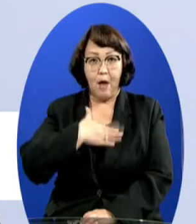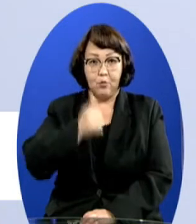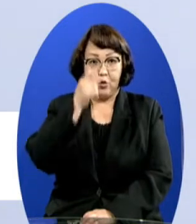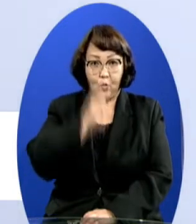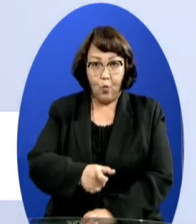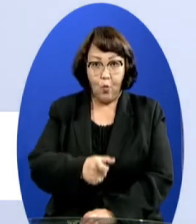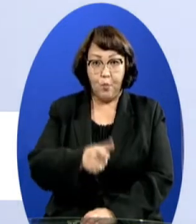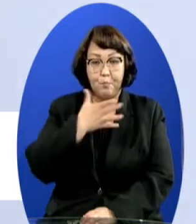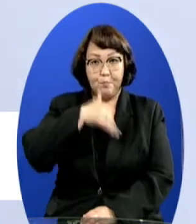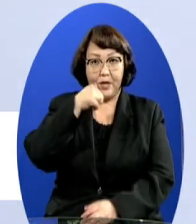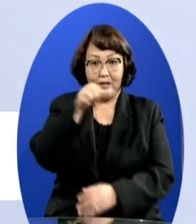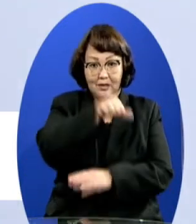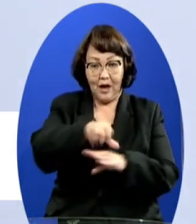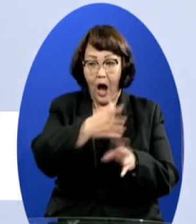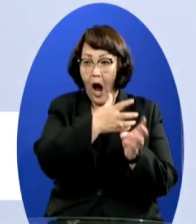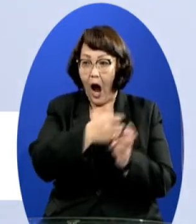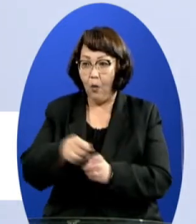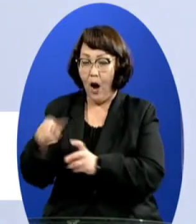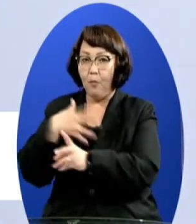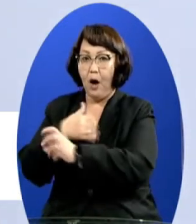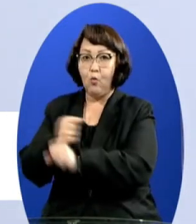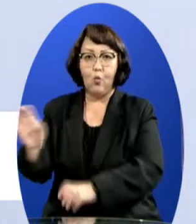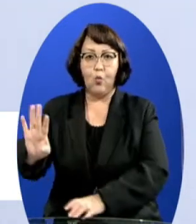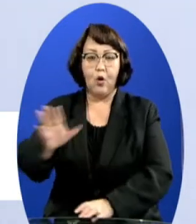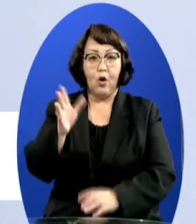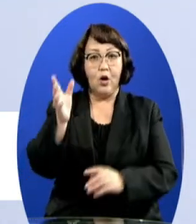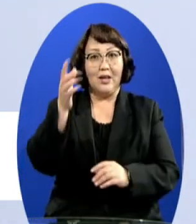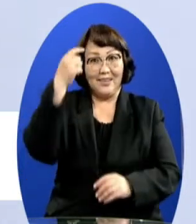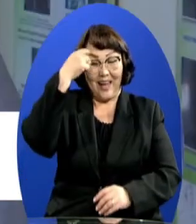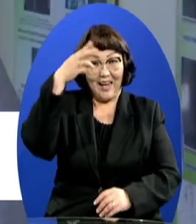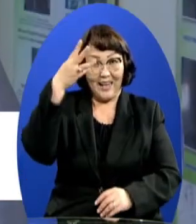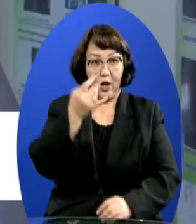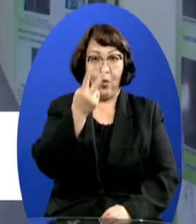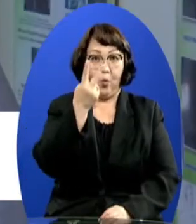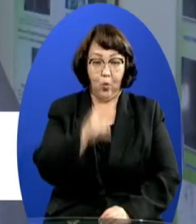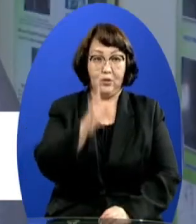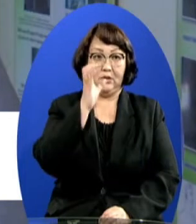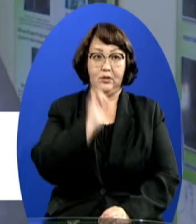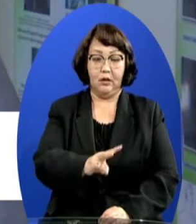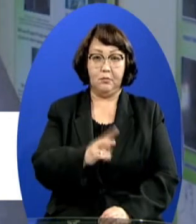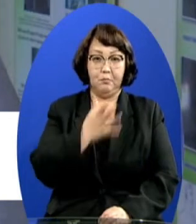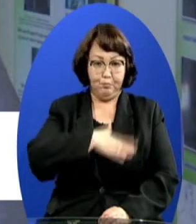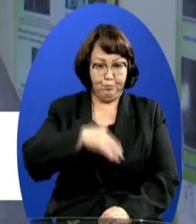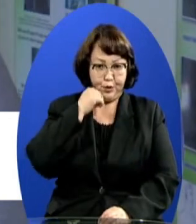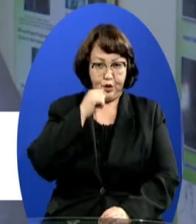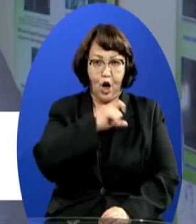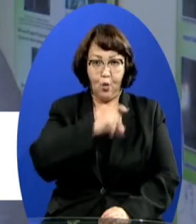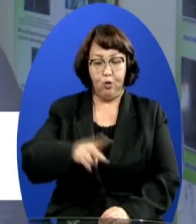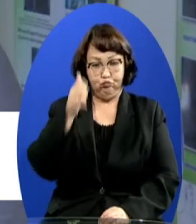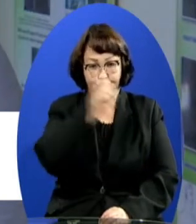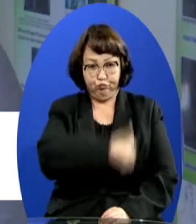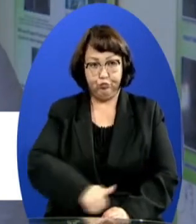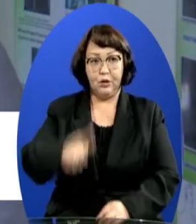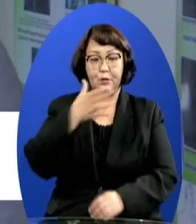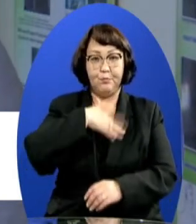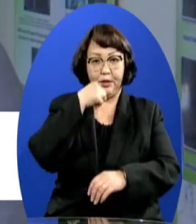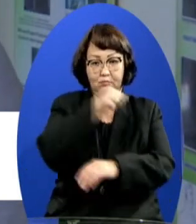өвхөлтөө донороос одоо эрхтэн шилжүүлэх бол их дэмжиж их хөгжүүлэхэд анхаардаг. Яг тэр тарихны өвхөлтөө боломжтой донор маань ерөнхийдөө